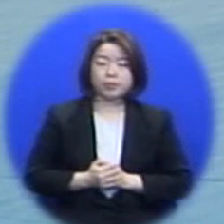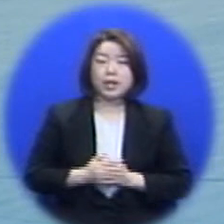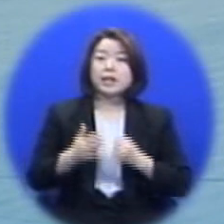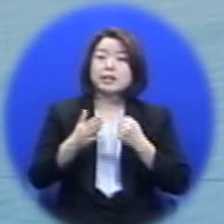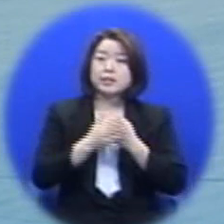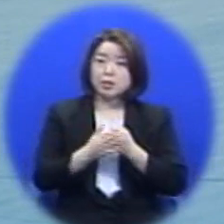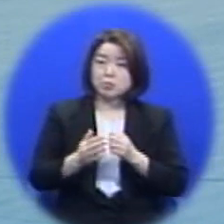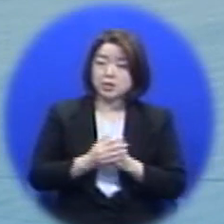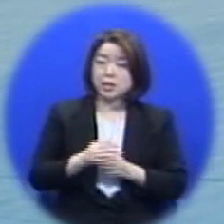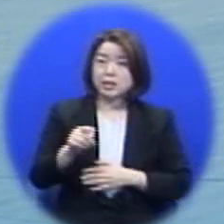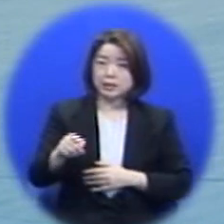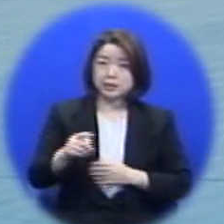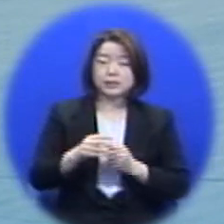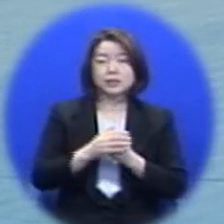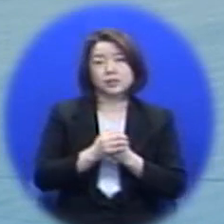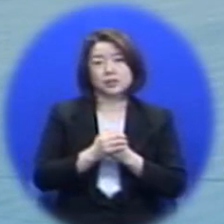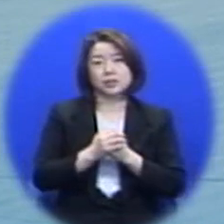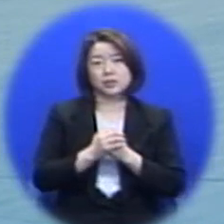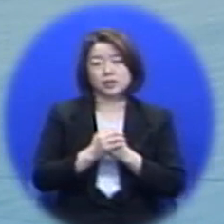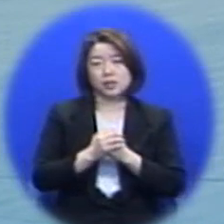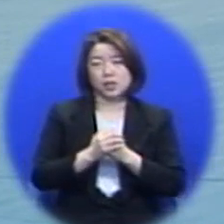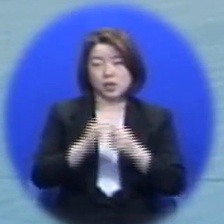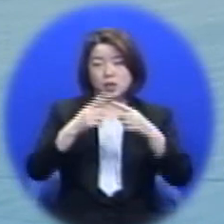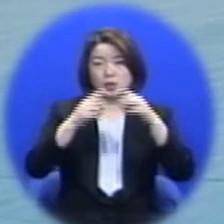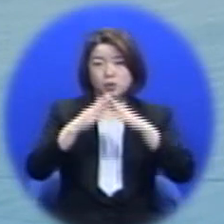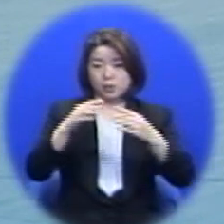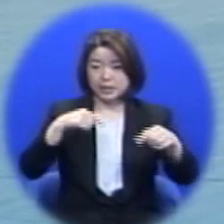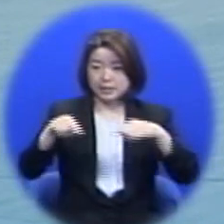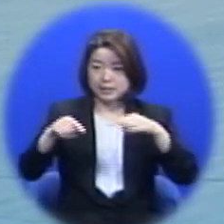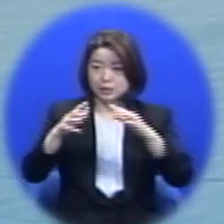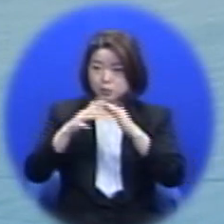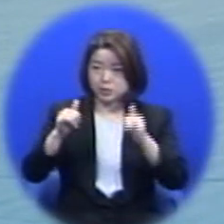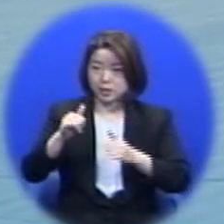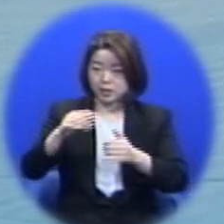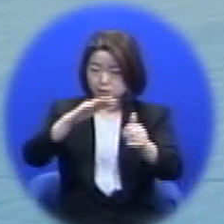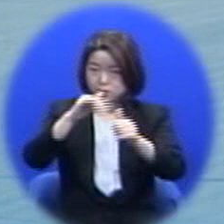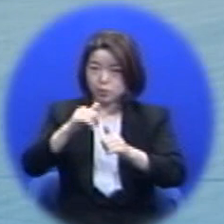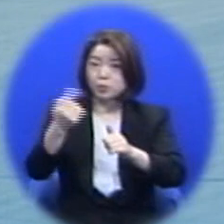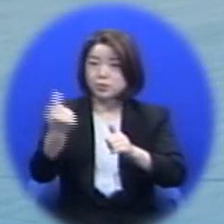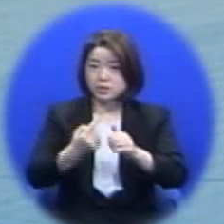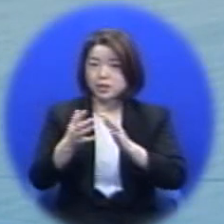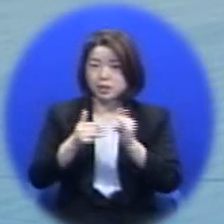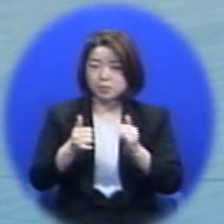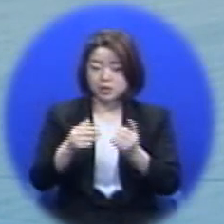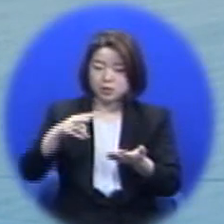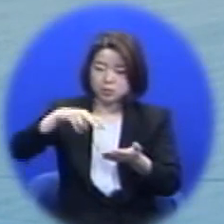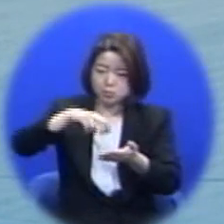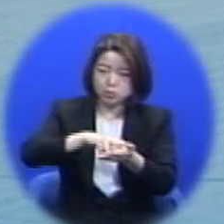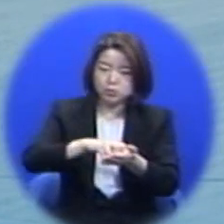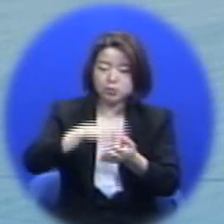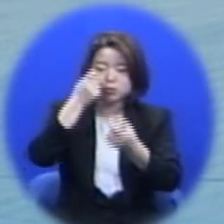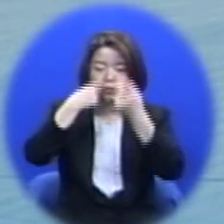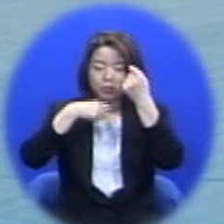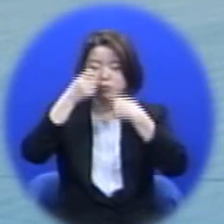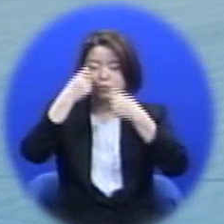그러니까 그 교회 지도자 되시는 분이 무릎을 꿇고 울기